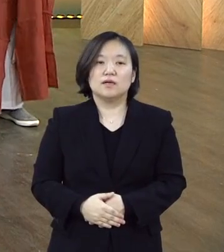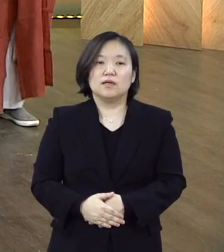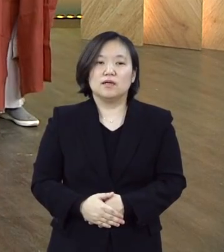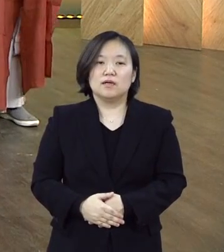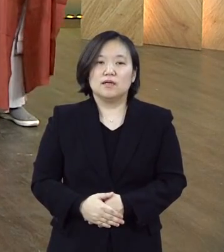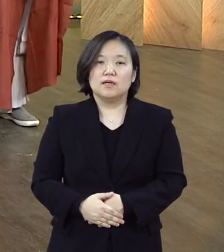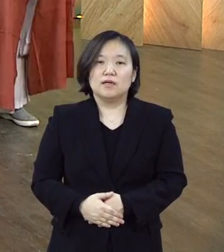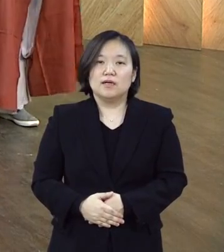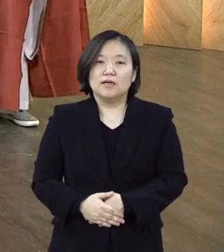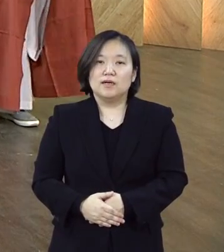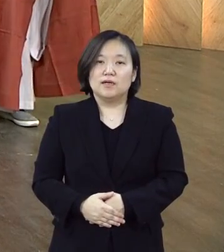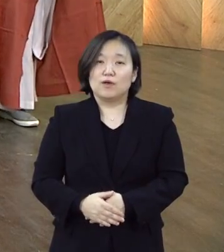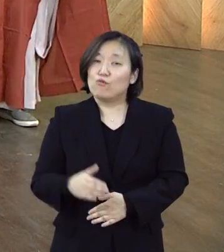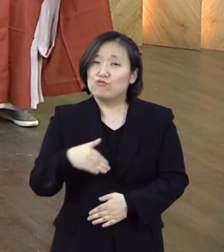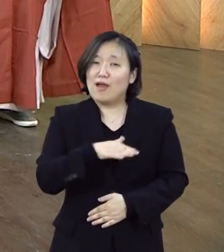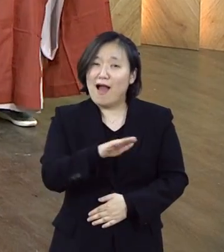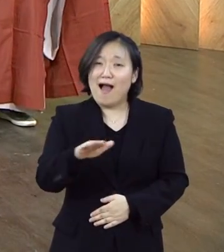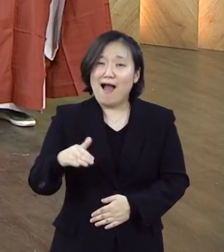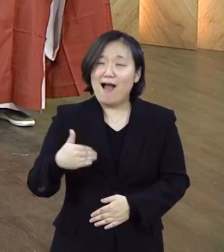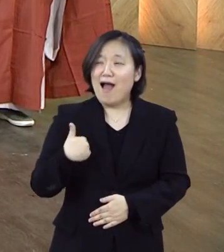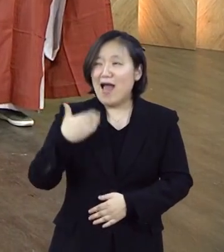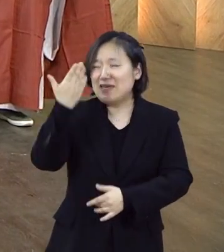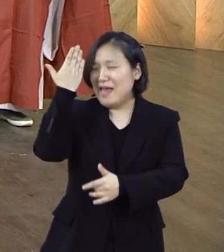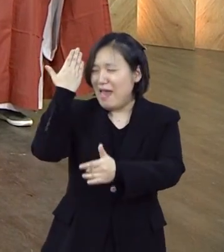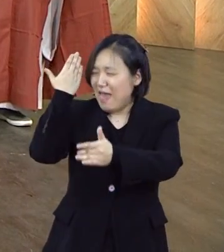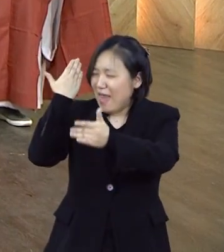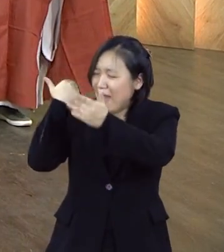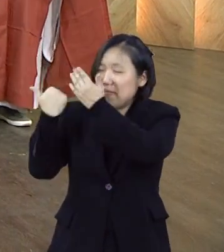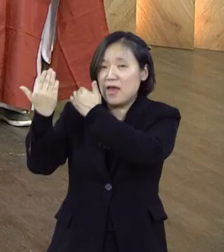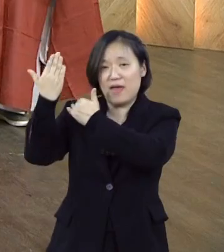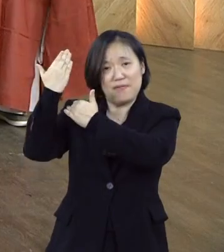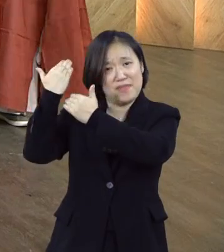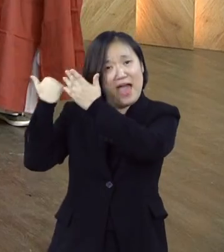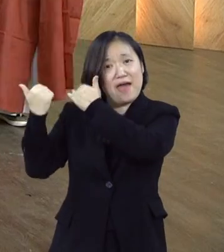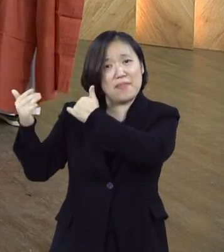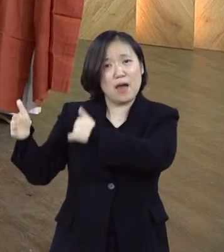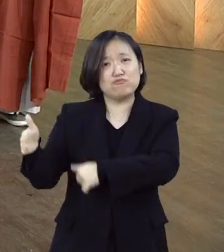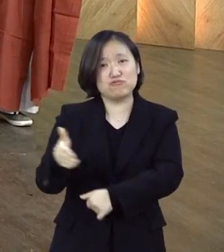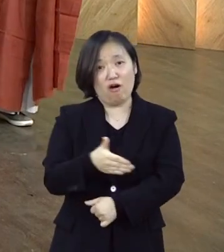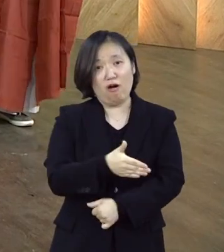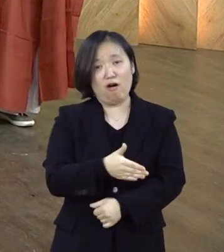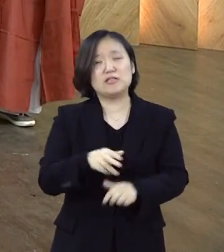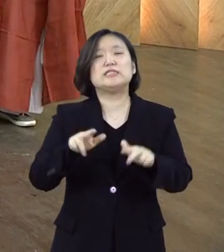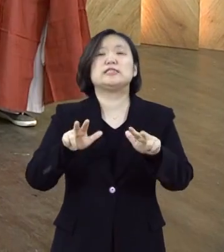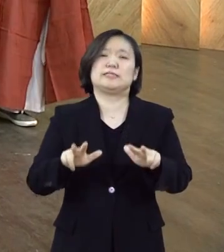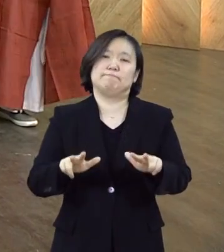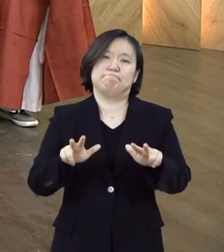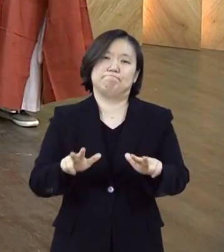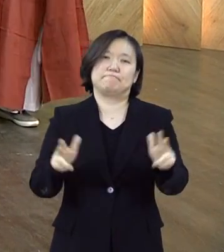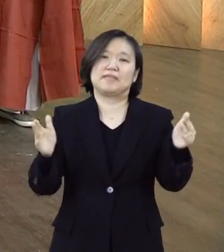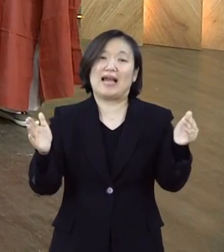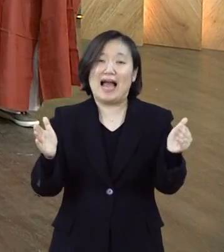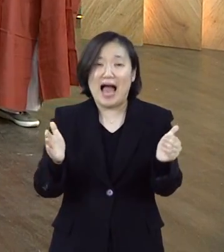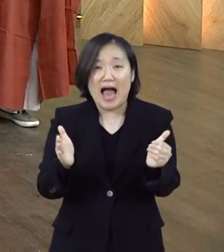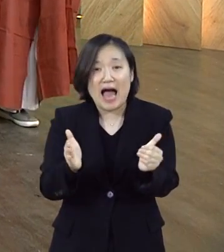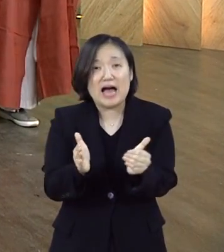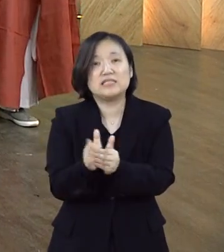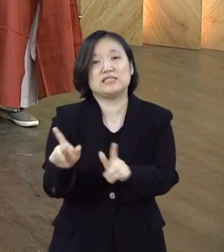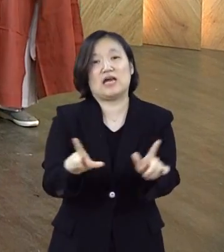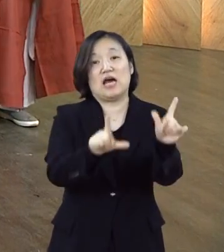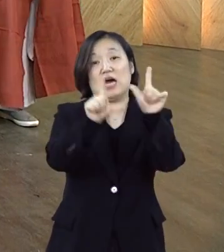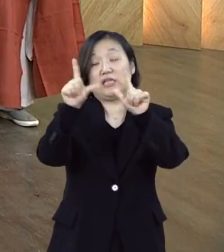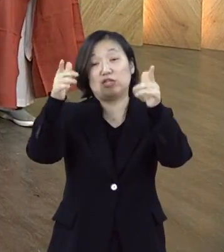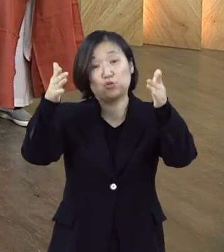우리가 시작 없는 옛적부터 지금까지 살아오면서